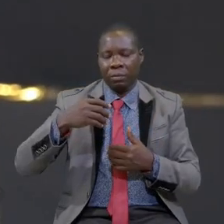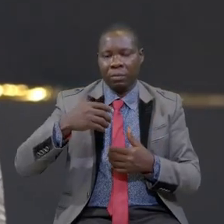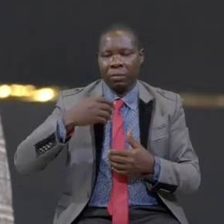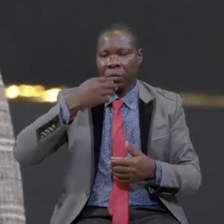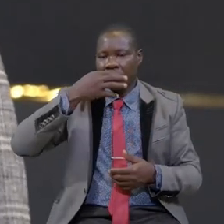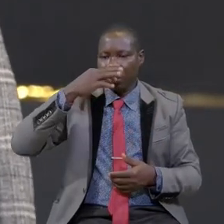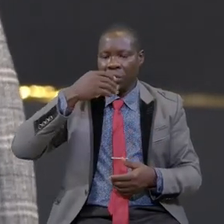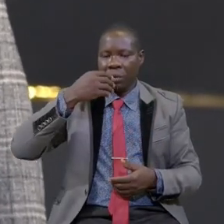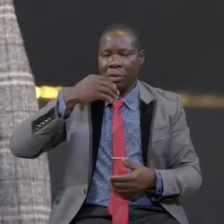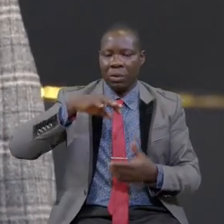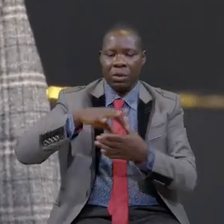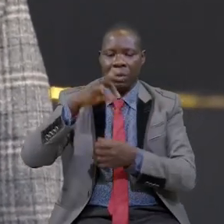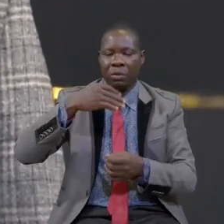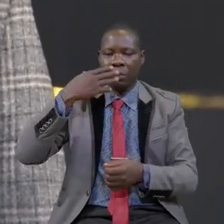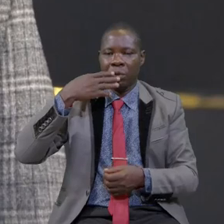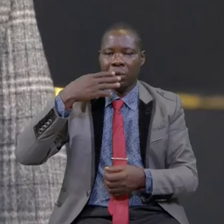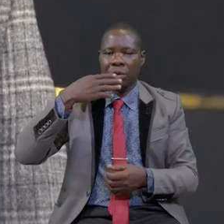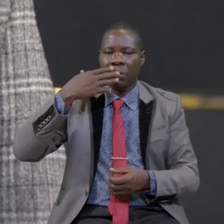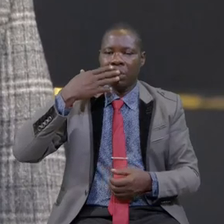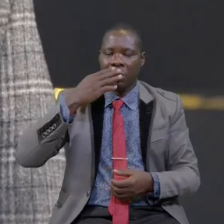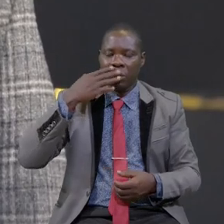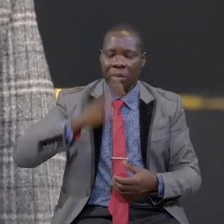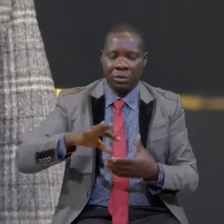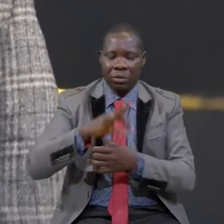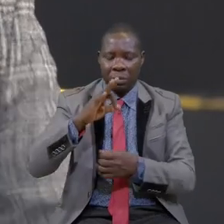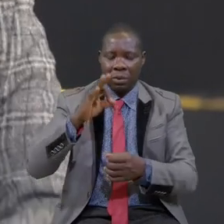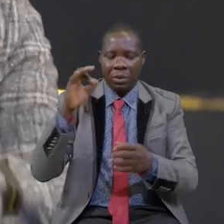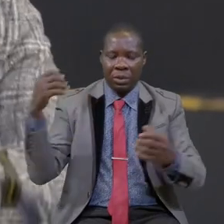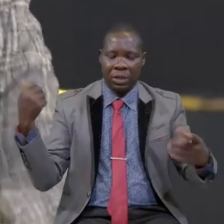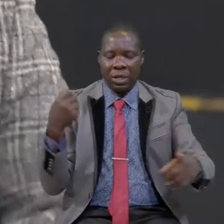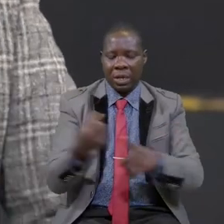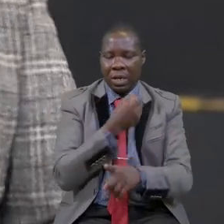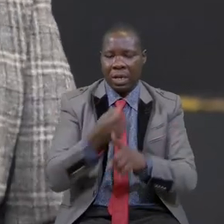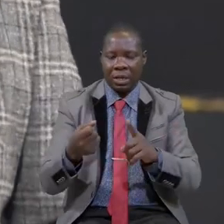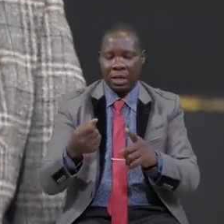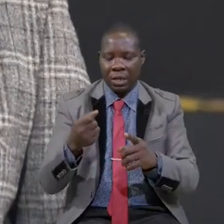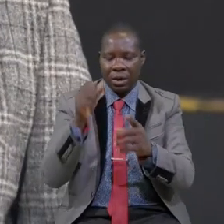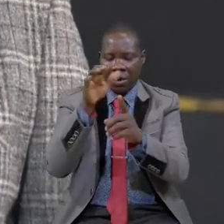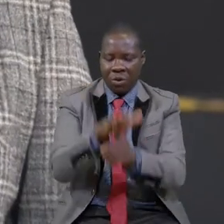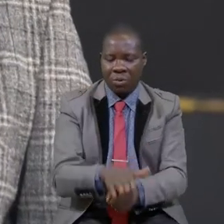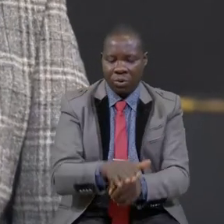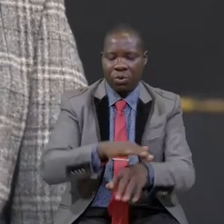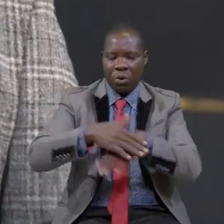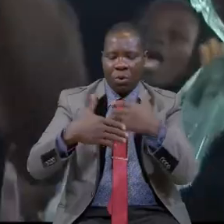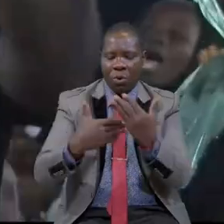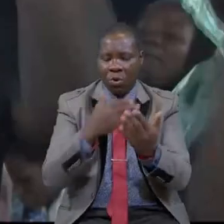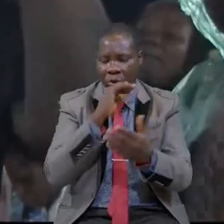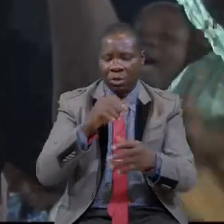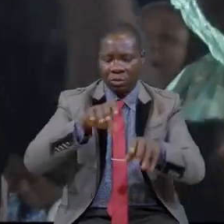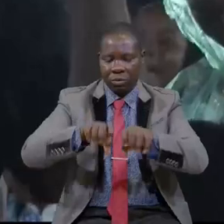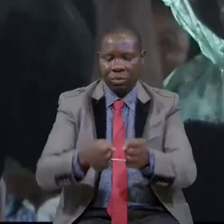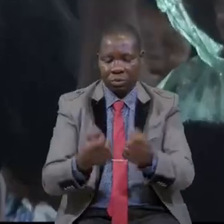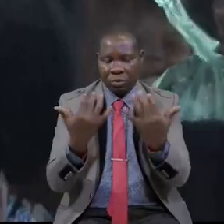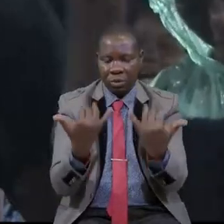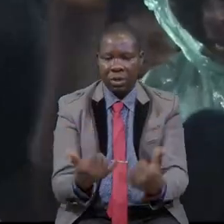Les attaques démoniaques, l'oppression démoniaque, tout brisé de ta vie.